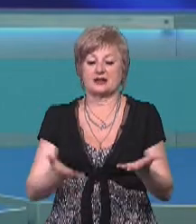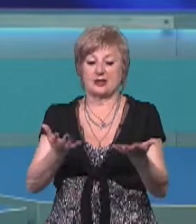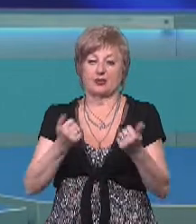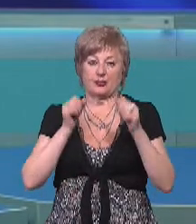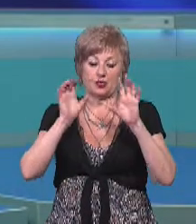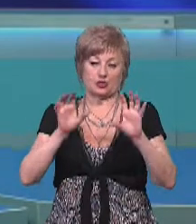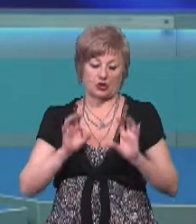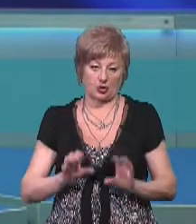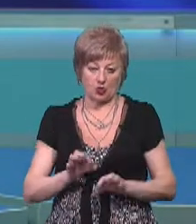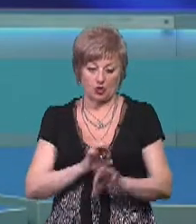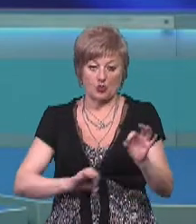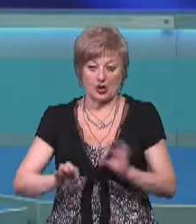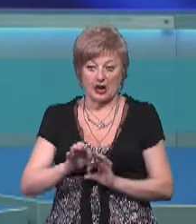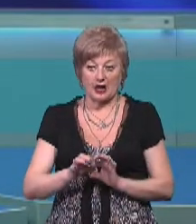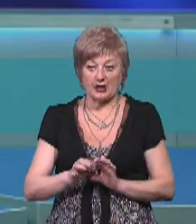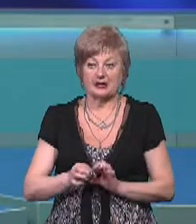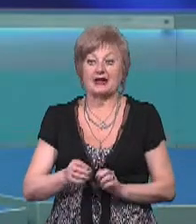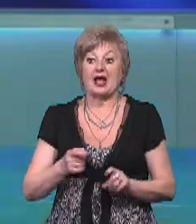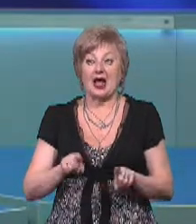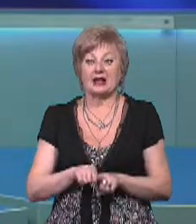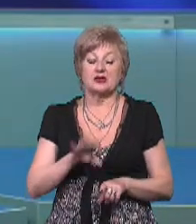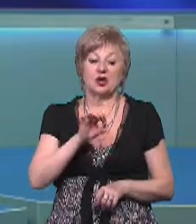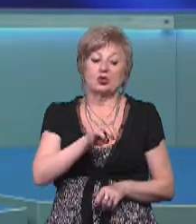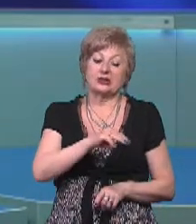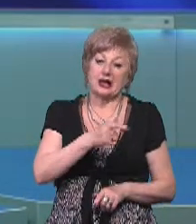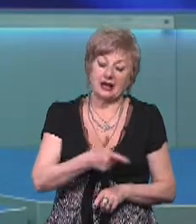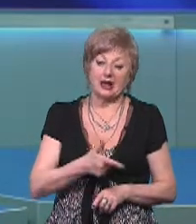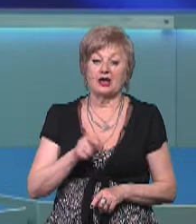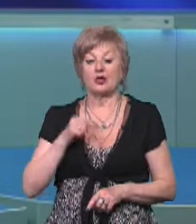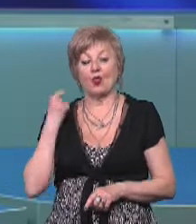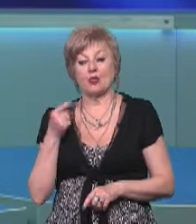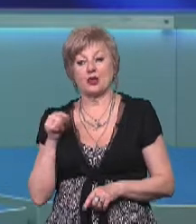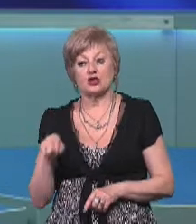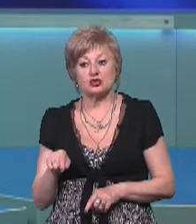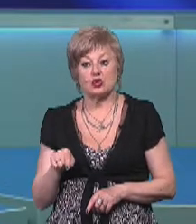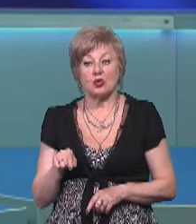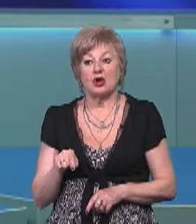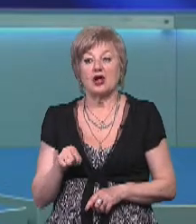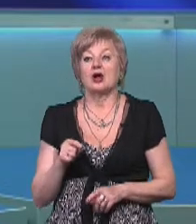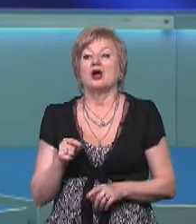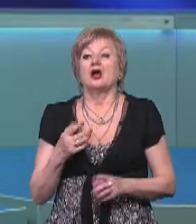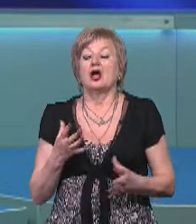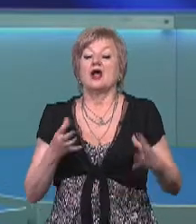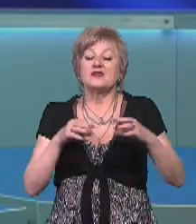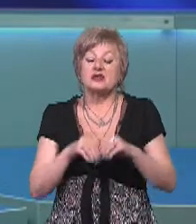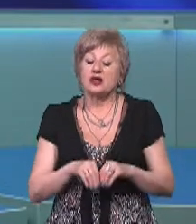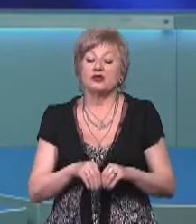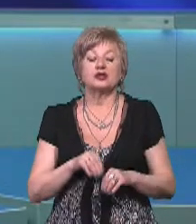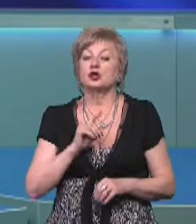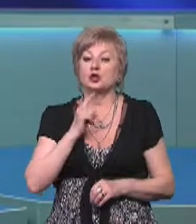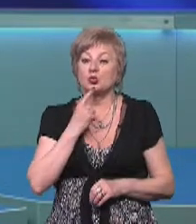міські агломерації. Але поки що, коли буде ОТГ і місто обласного значення, дуже важко буде втілювати спільні проекти,